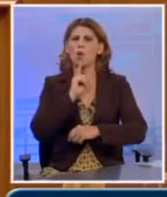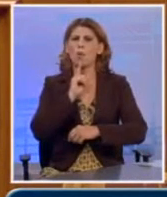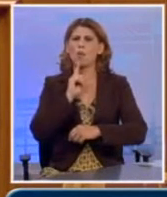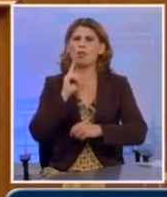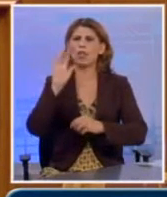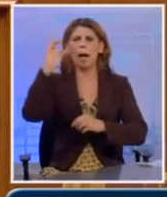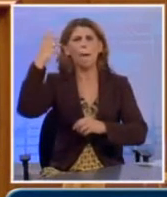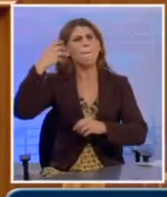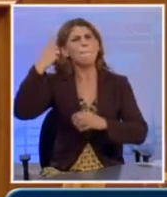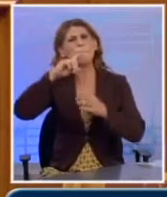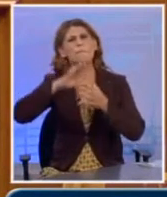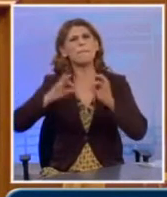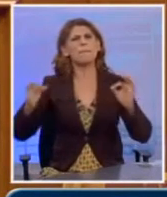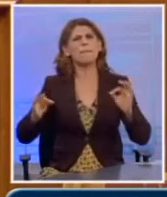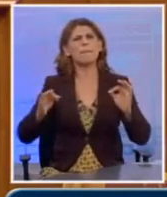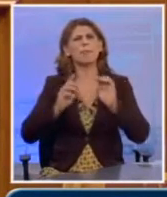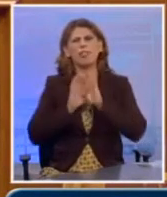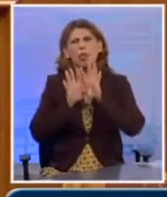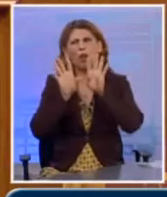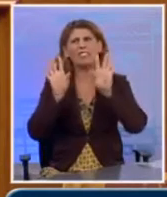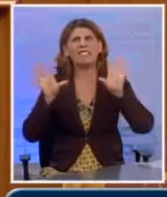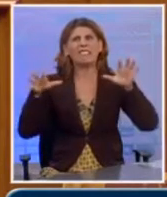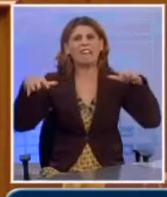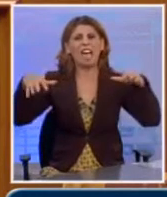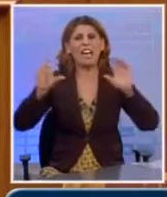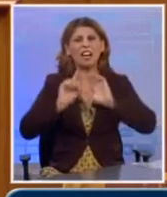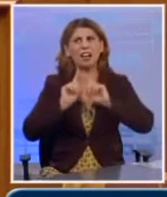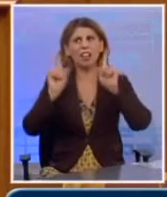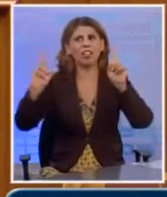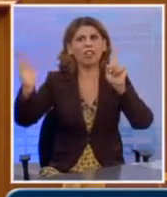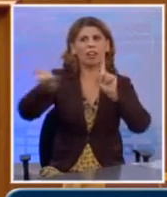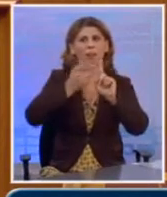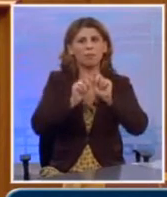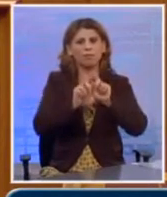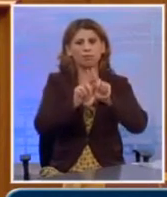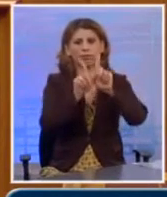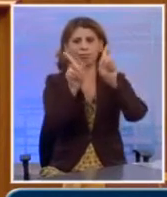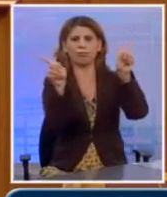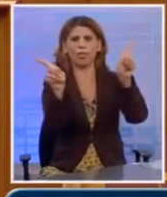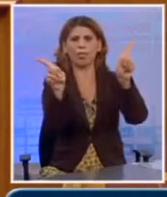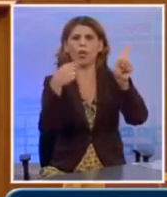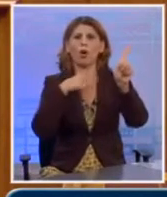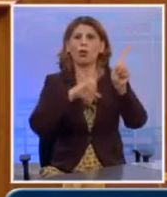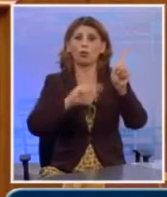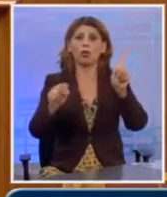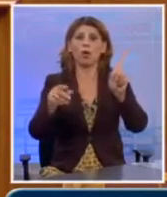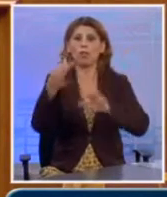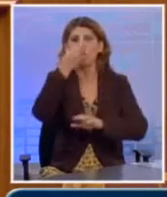Πράγματι, η διαπλοκή και η διαφθορά είναι όλα αυτά. Αλλά είναι και άλλα πολλά.